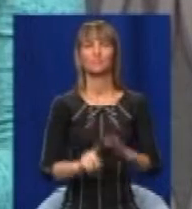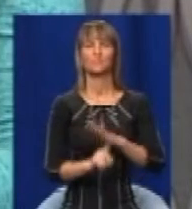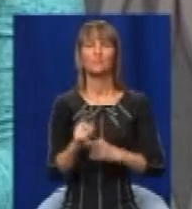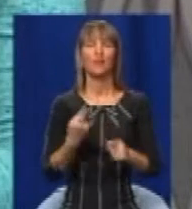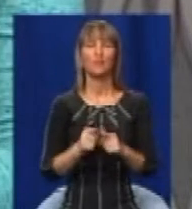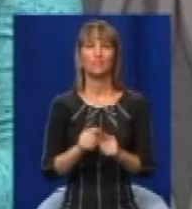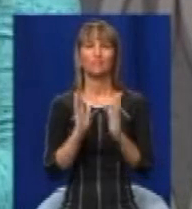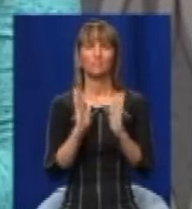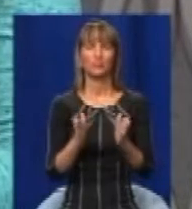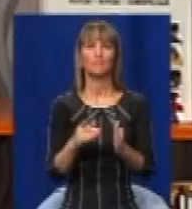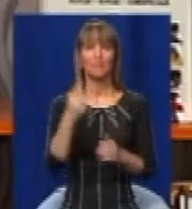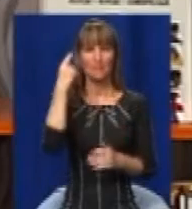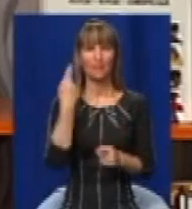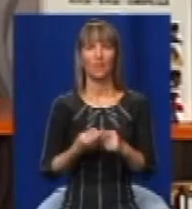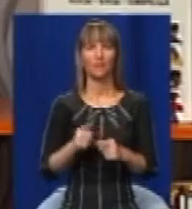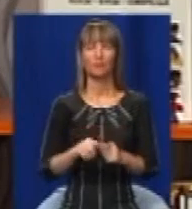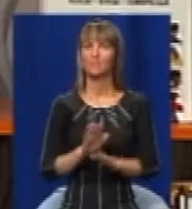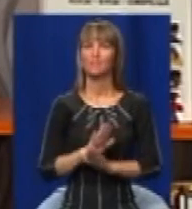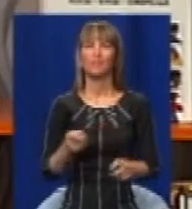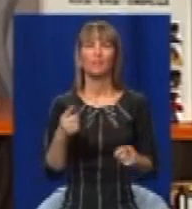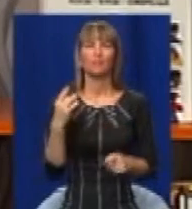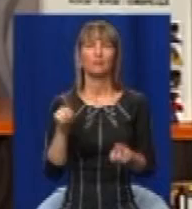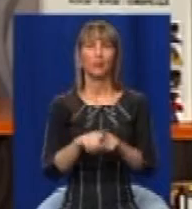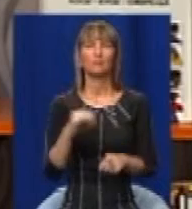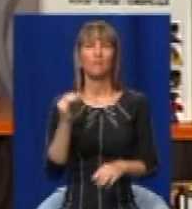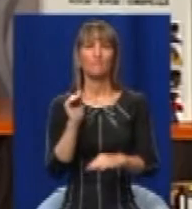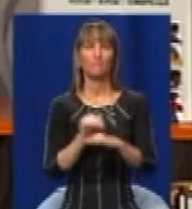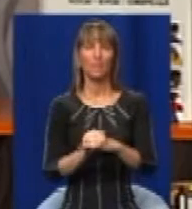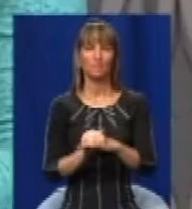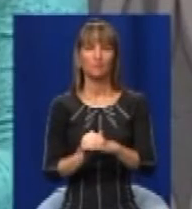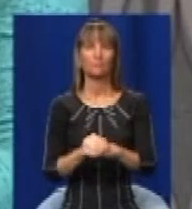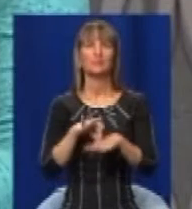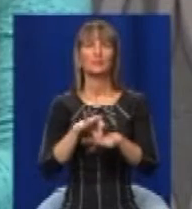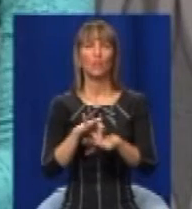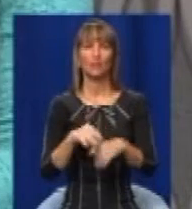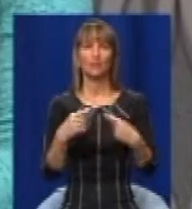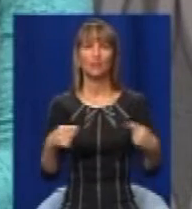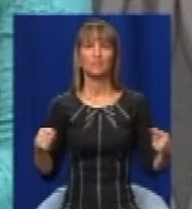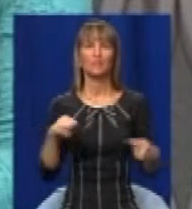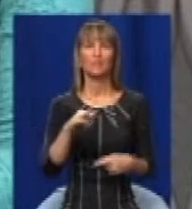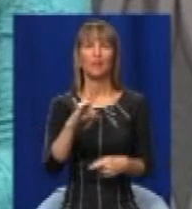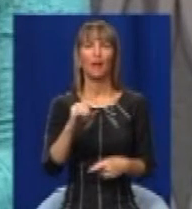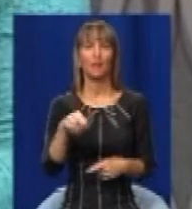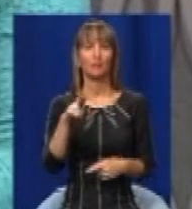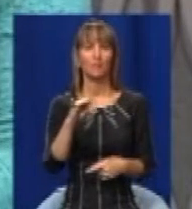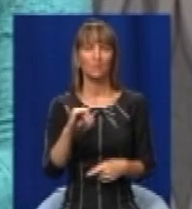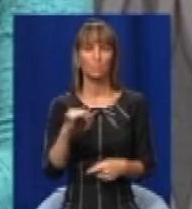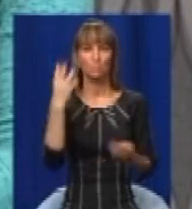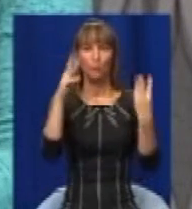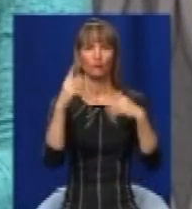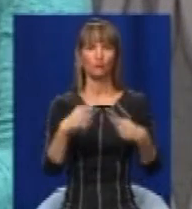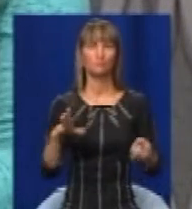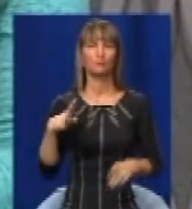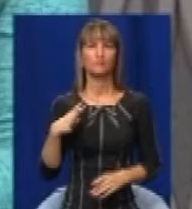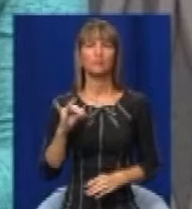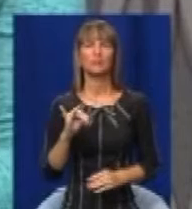цей стиль. Знали ти це чи ні? Такий от цікавий факт. А взагалі, ну, носили там різні там тренди, різну моду така була. І